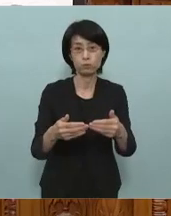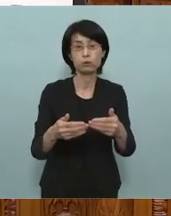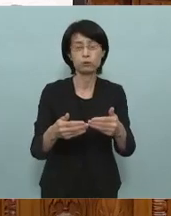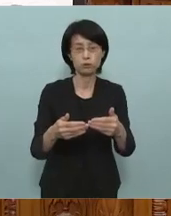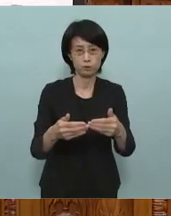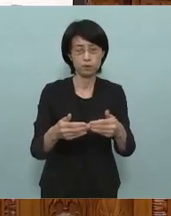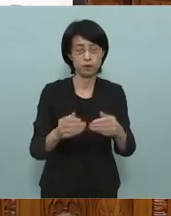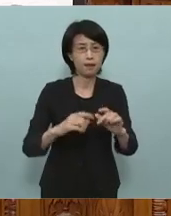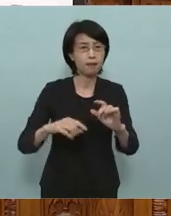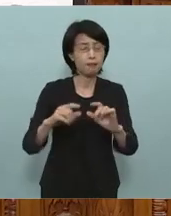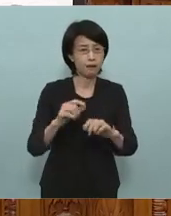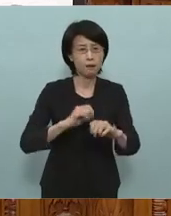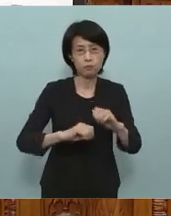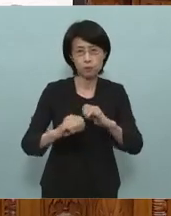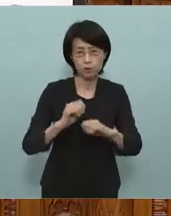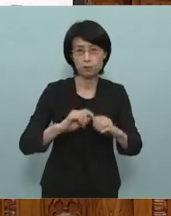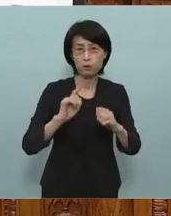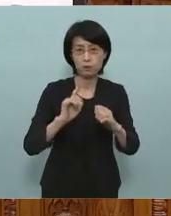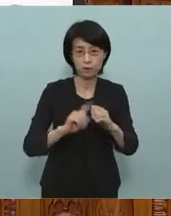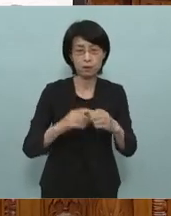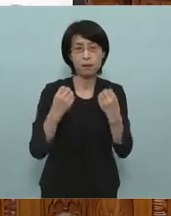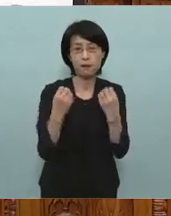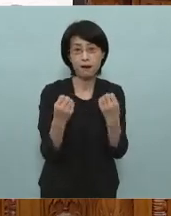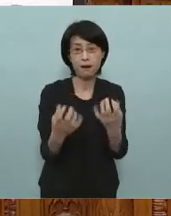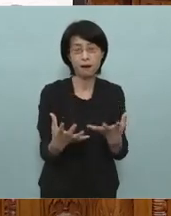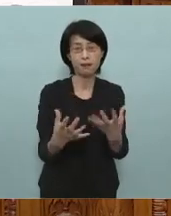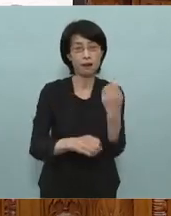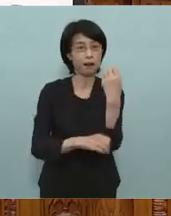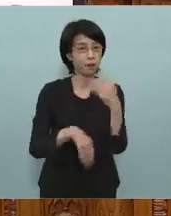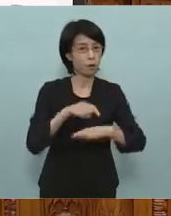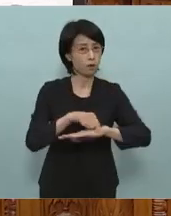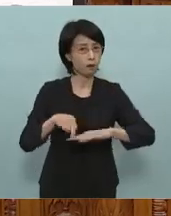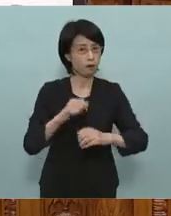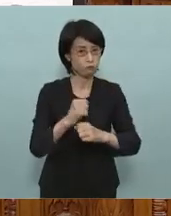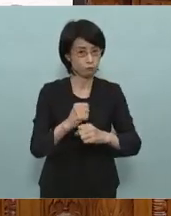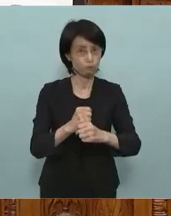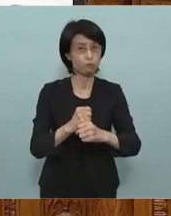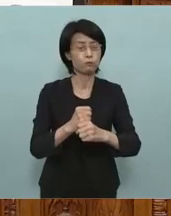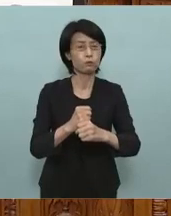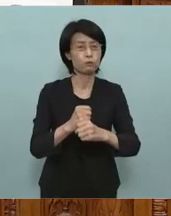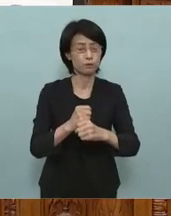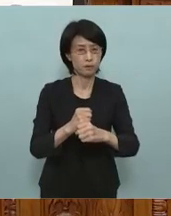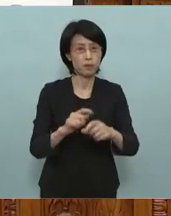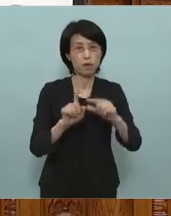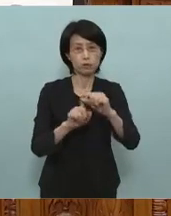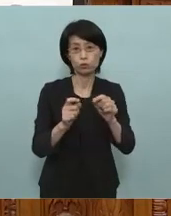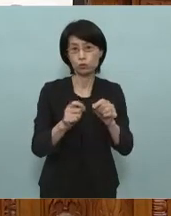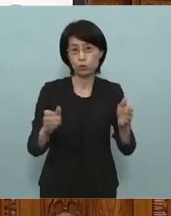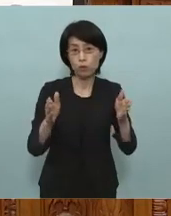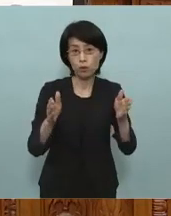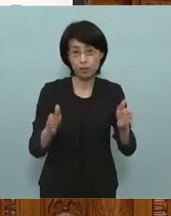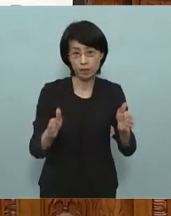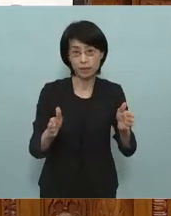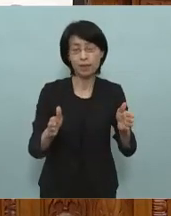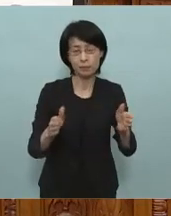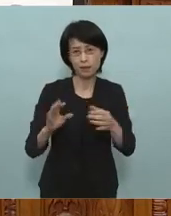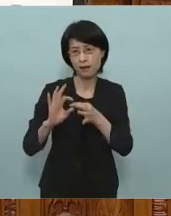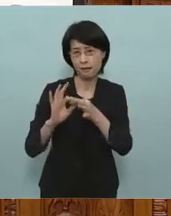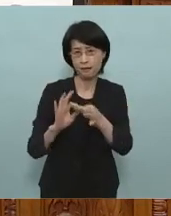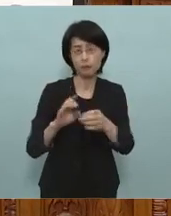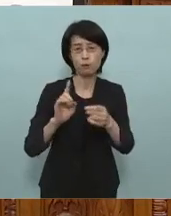さらなる取り組みのための新たな基本計画を策定し中長期的かつ継続的